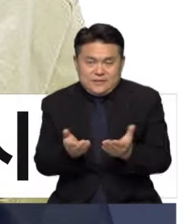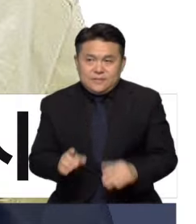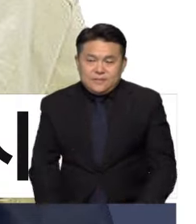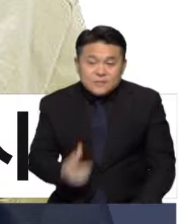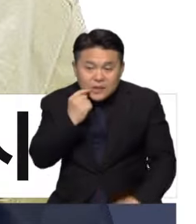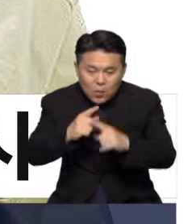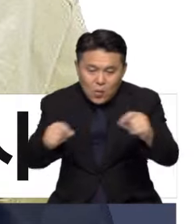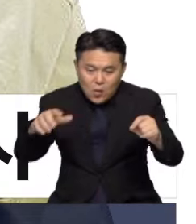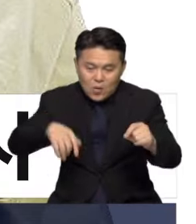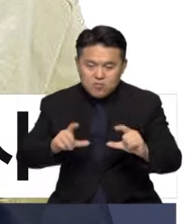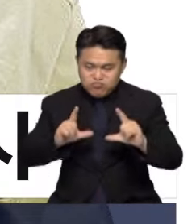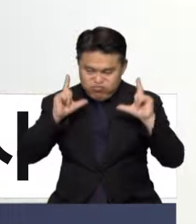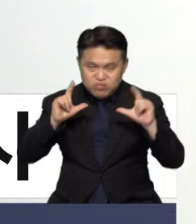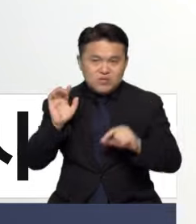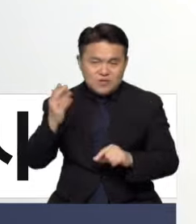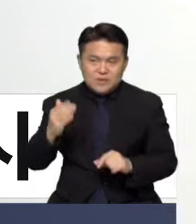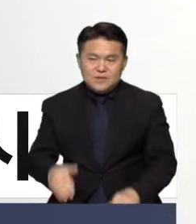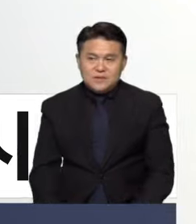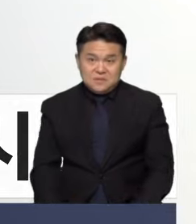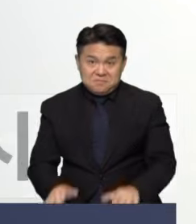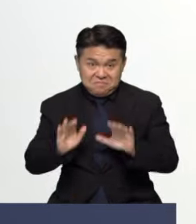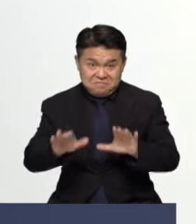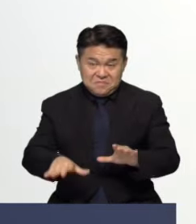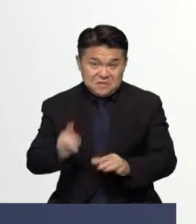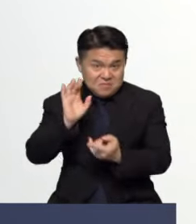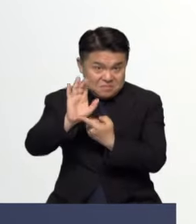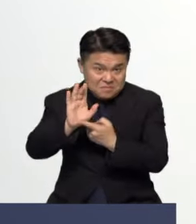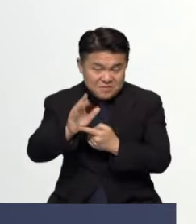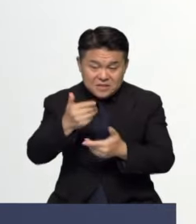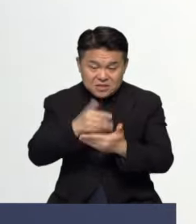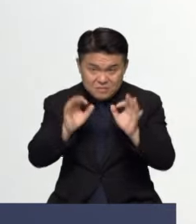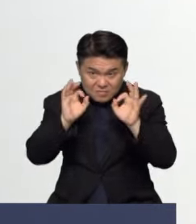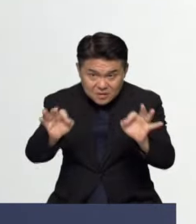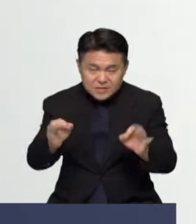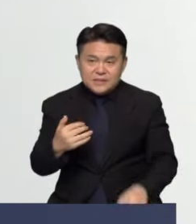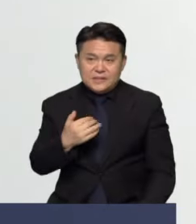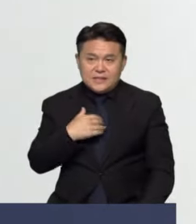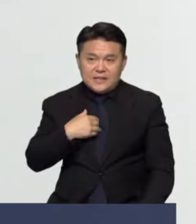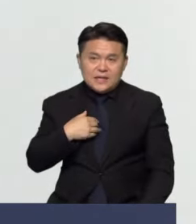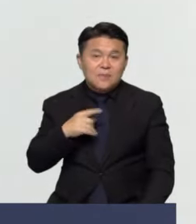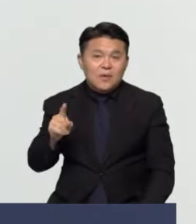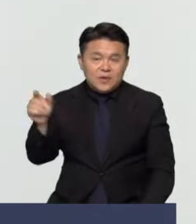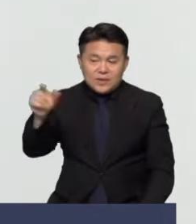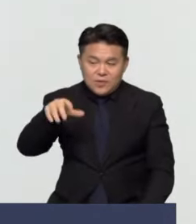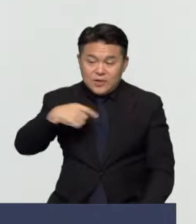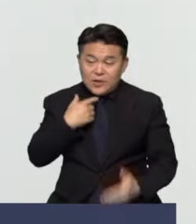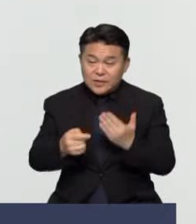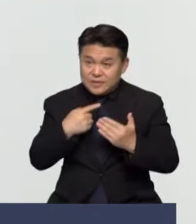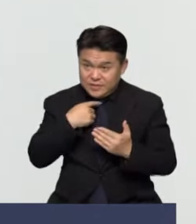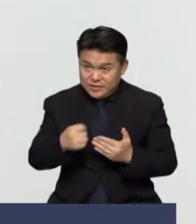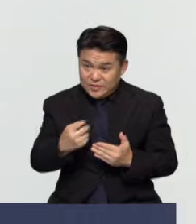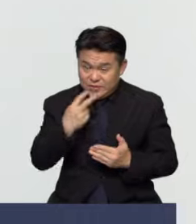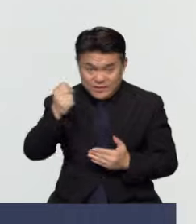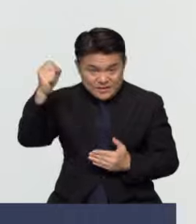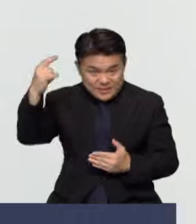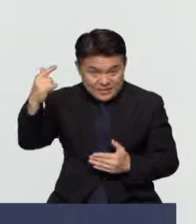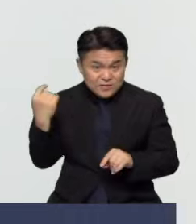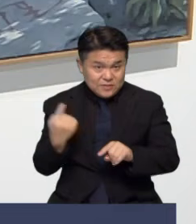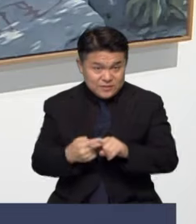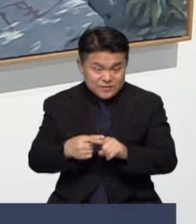내에 이름을 알렸습니다. 이번에 첫 선을 보이는 작품들에서는 자신이 캘리포니아에서 경험한 공기, 태양과